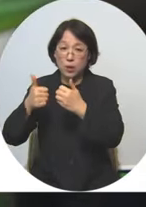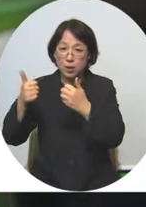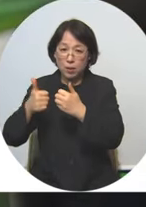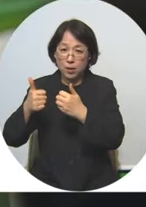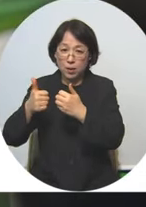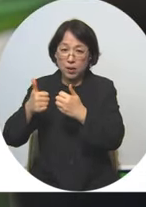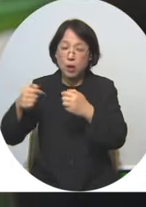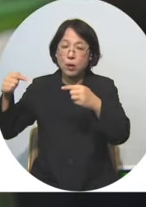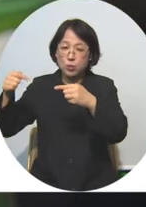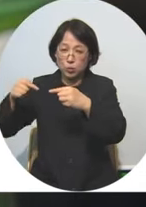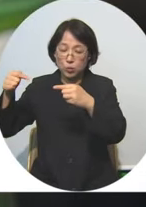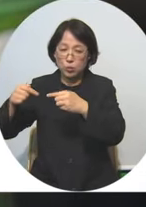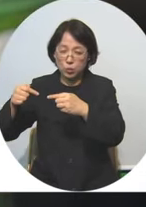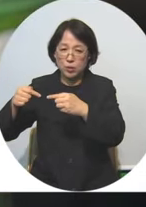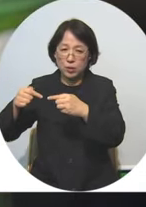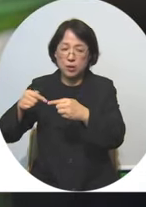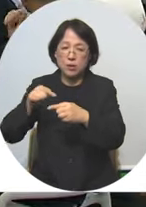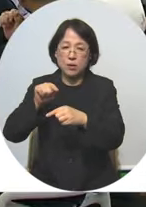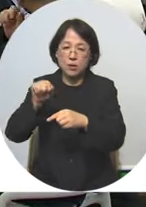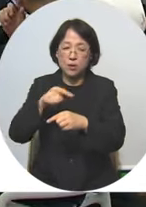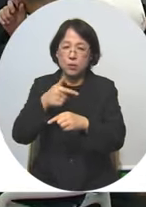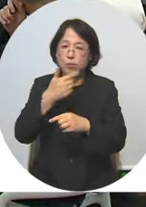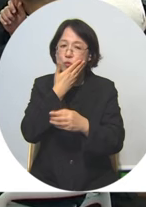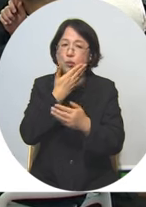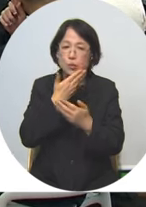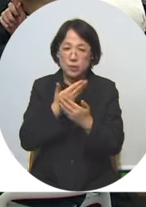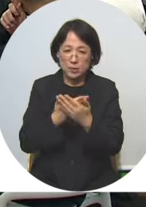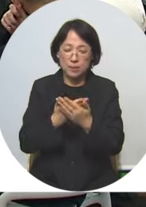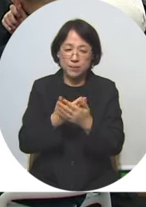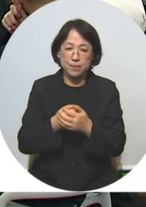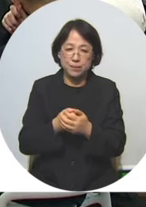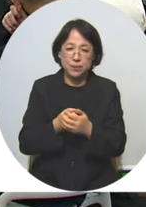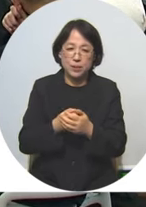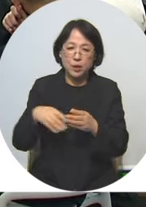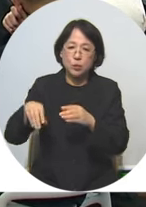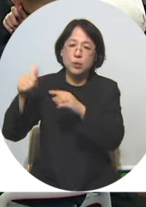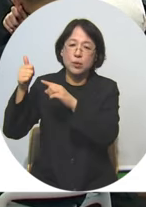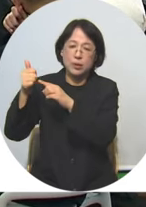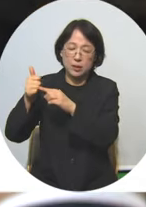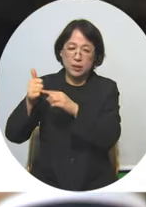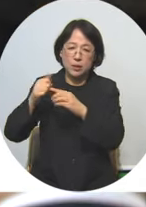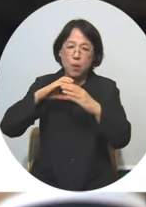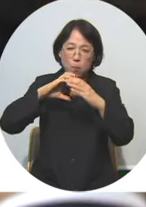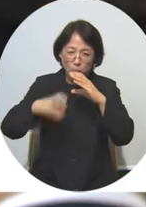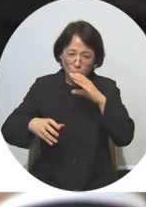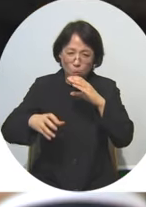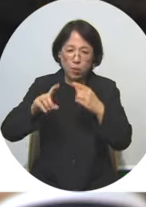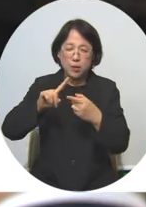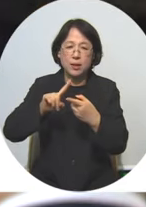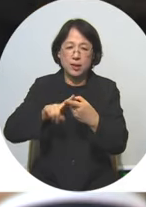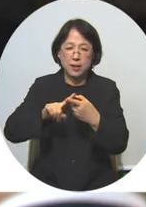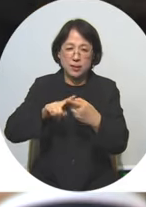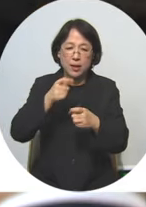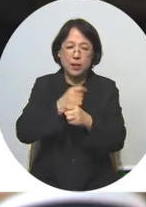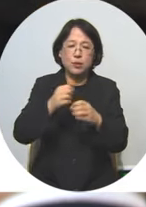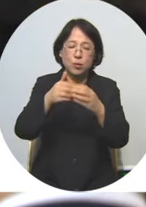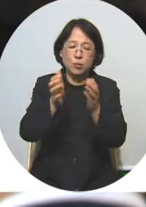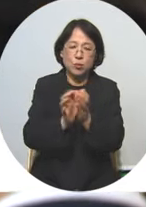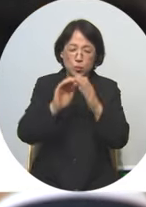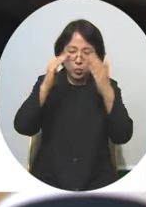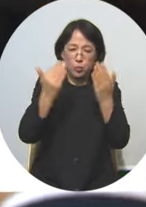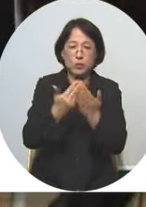말했습니다. 한 총리는 불통에 대해서도 언급했습니다. 이는 행정부 전체가 책임져야 하는 일 아닌가라고